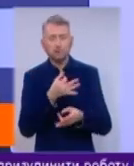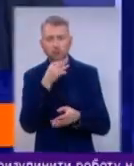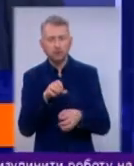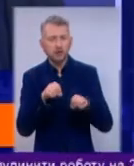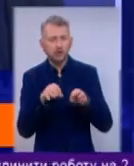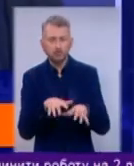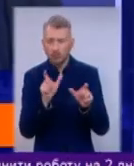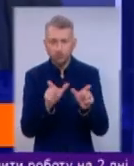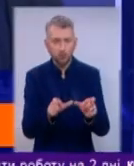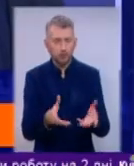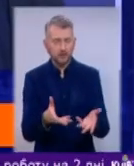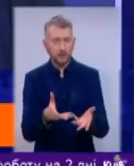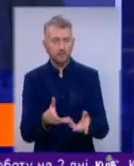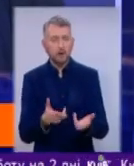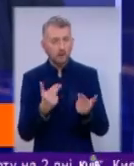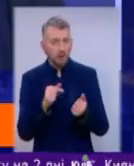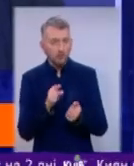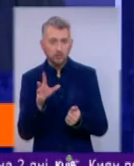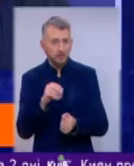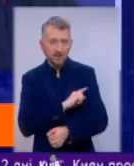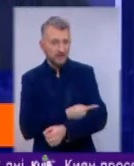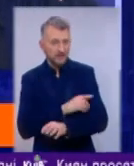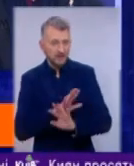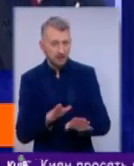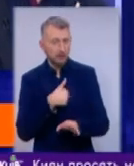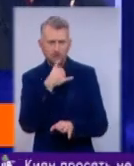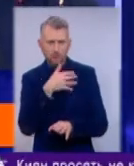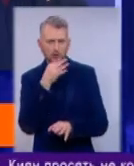блокується. І так, вони не всесильні. Я не хочу зараз говорити,